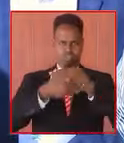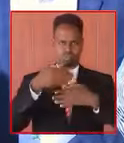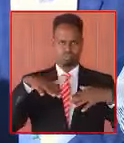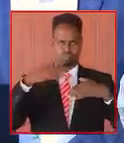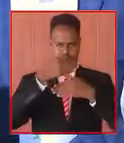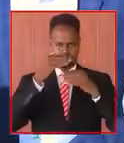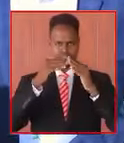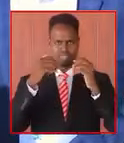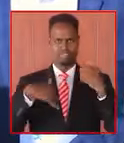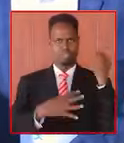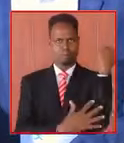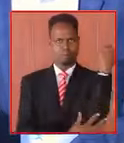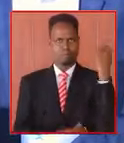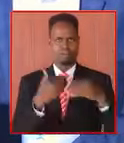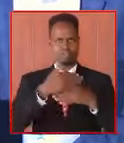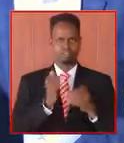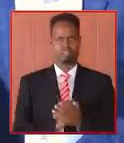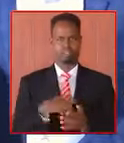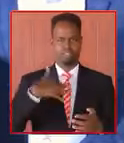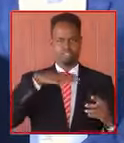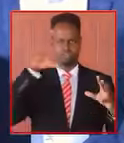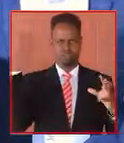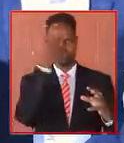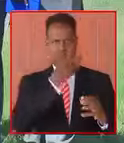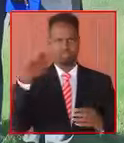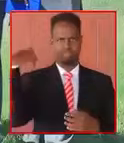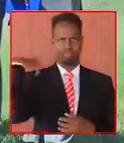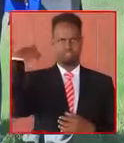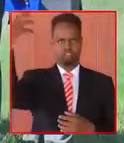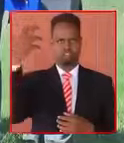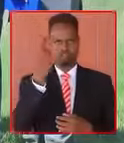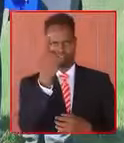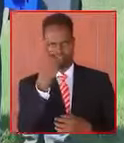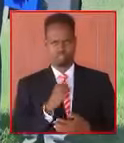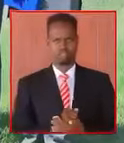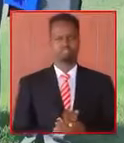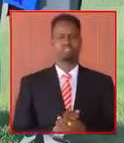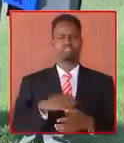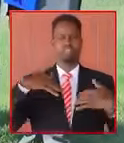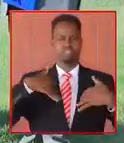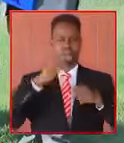كو يقول بجو قريه بسان لهانا إن بالخدا حق أصول أوكي إن